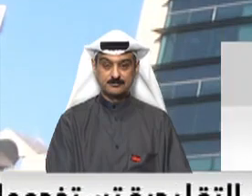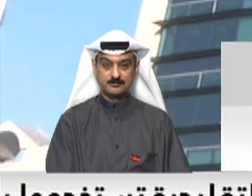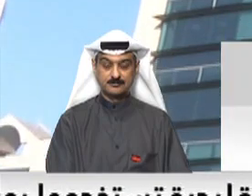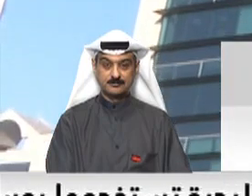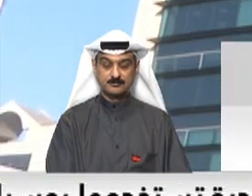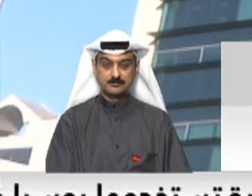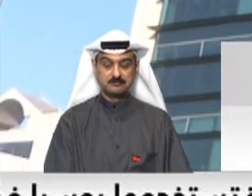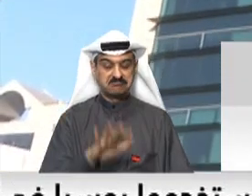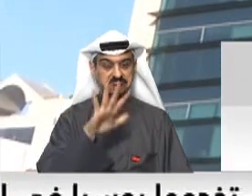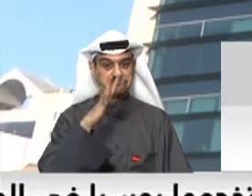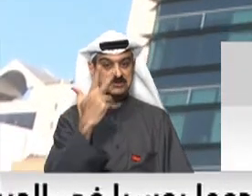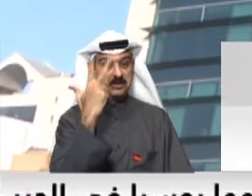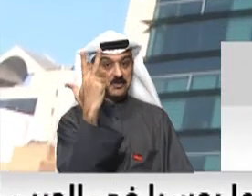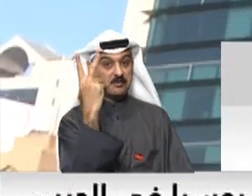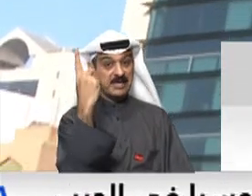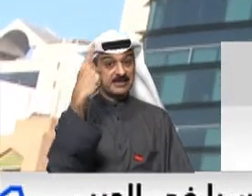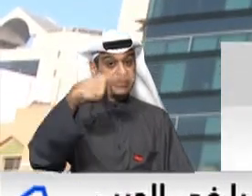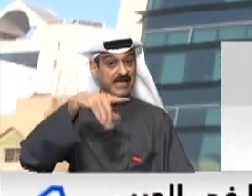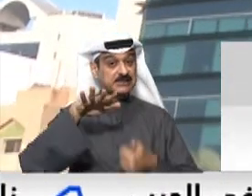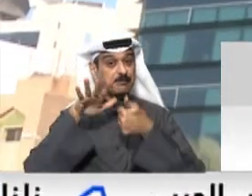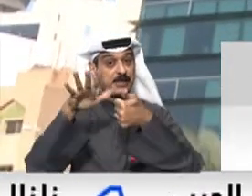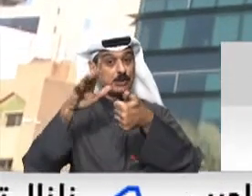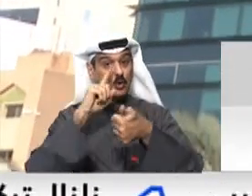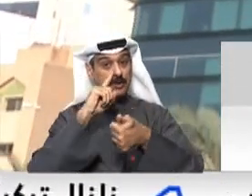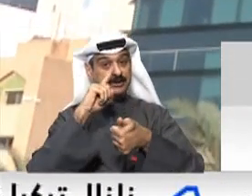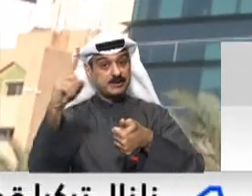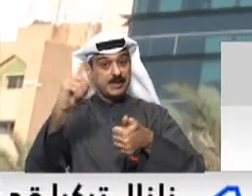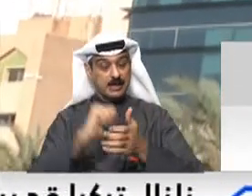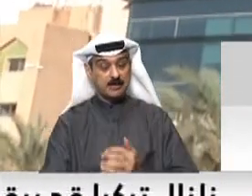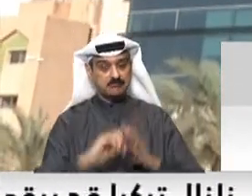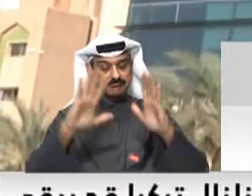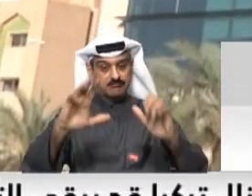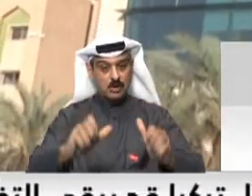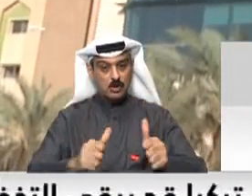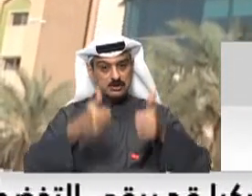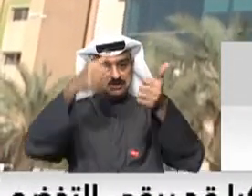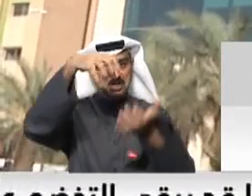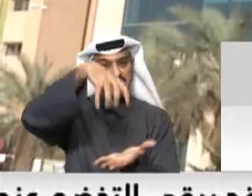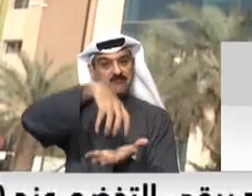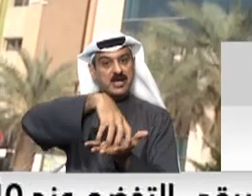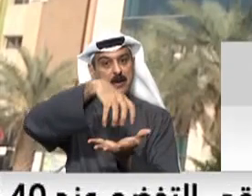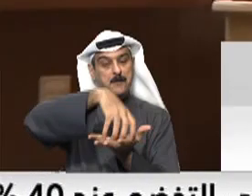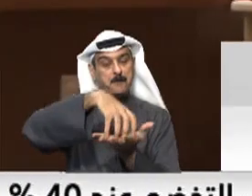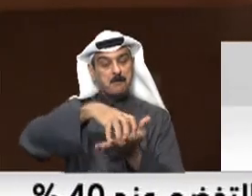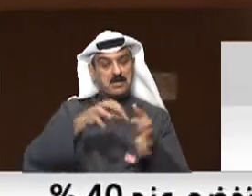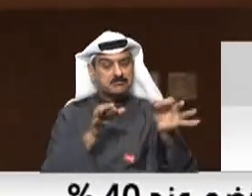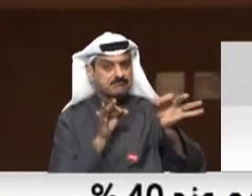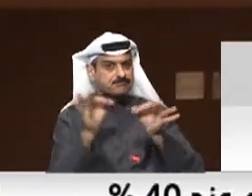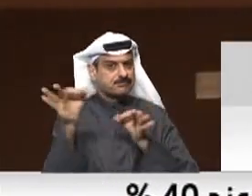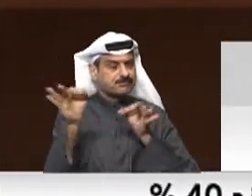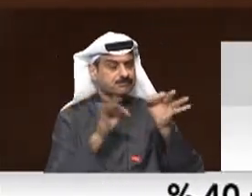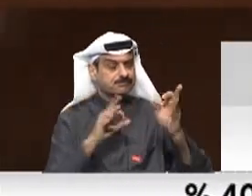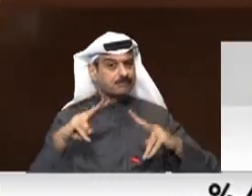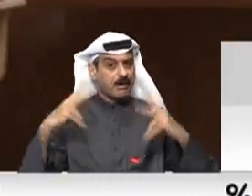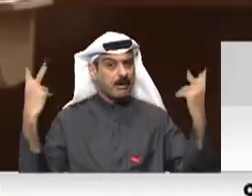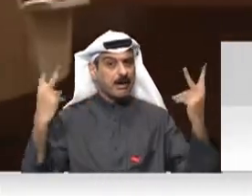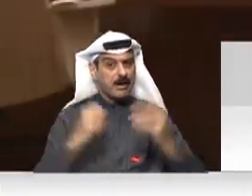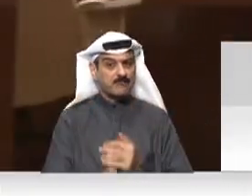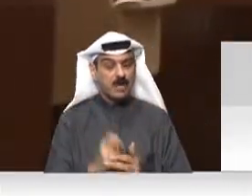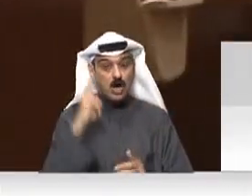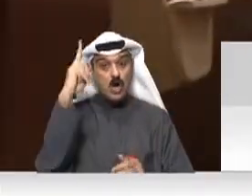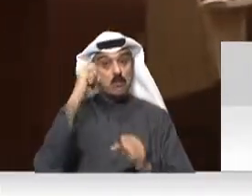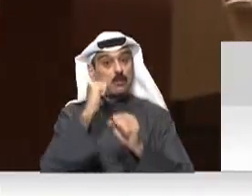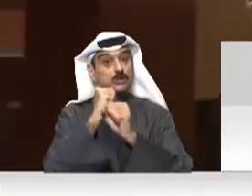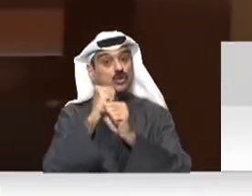بما يقارب 18 مليون دينار تم تشييد وبناء صرح معماري هندسي يضاهي المشاريع الكبرى على